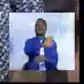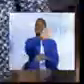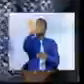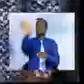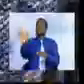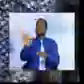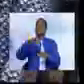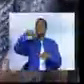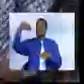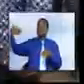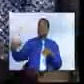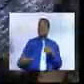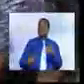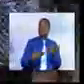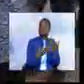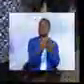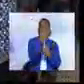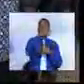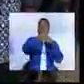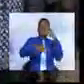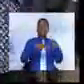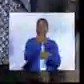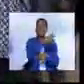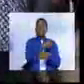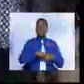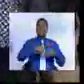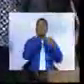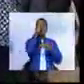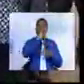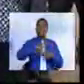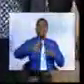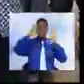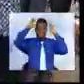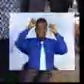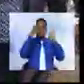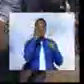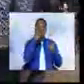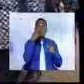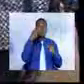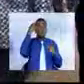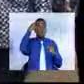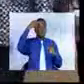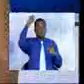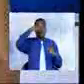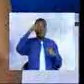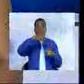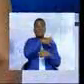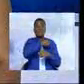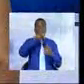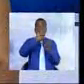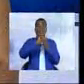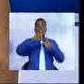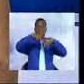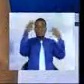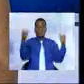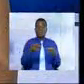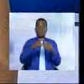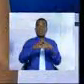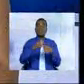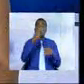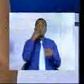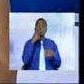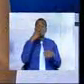populations enthousiastes. Il a rendu hommage au président Henri Konabédié pour sa sagesse. Et c'est justement à la place Henri Konabédié qu'a eu lieu